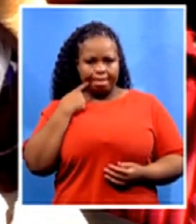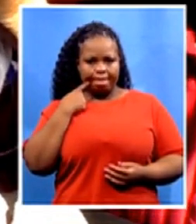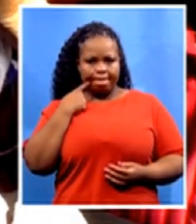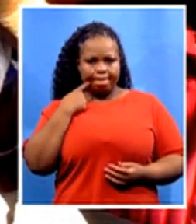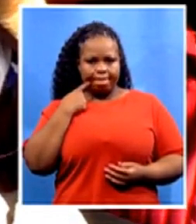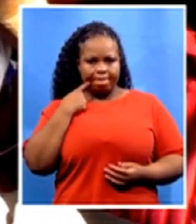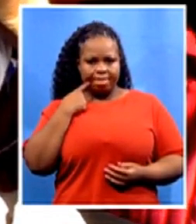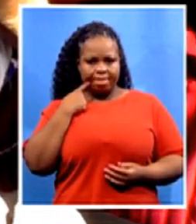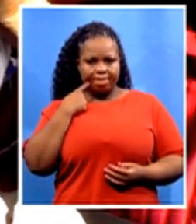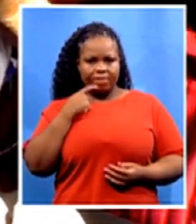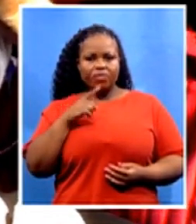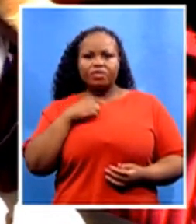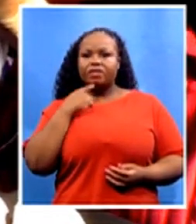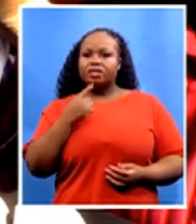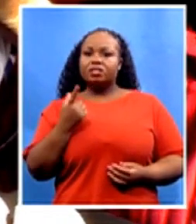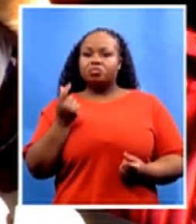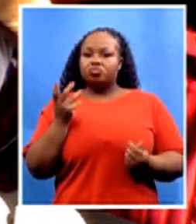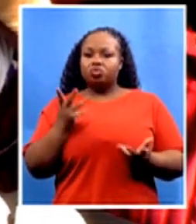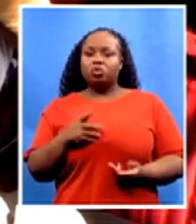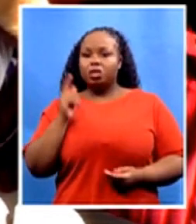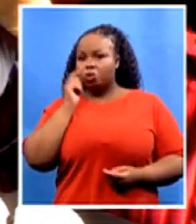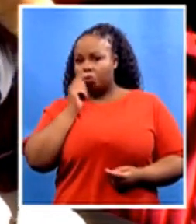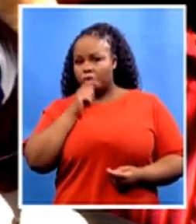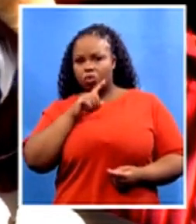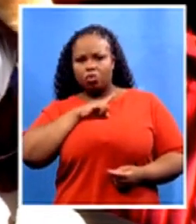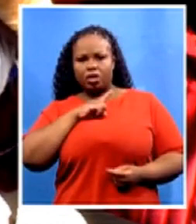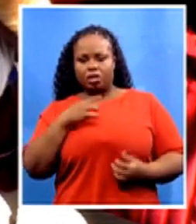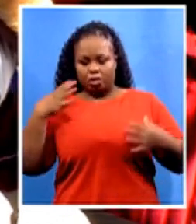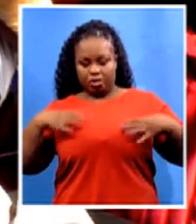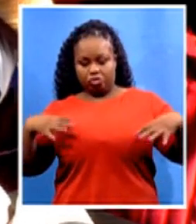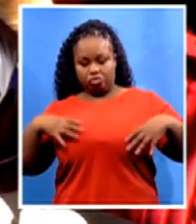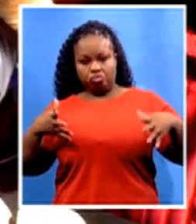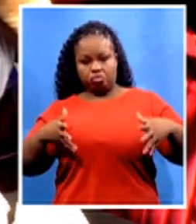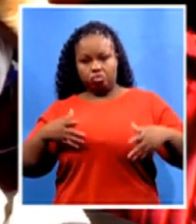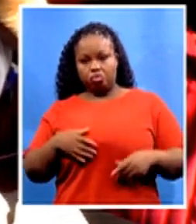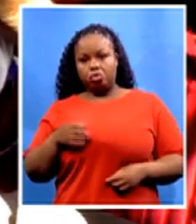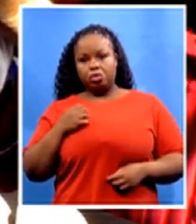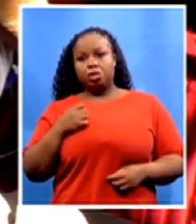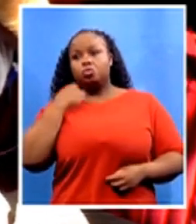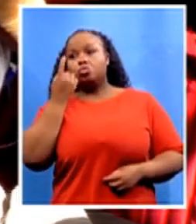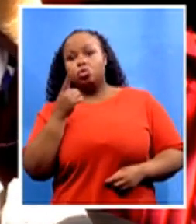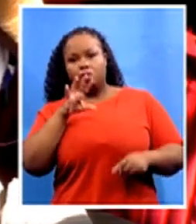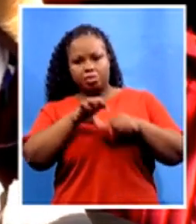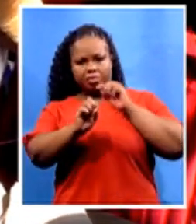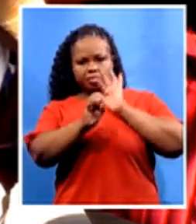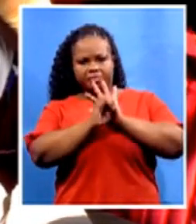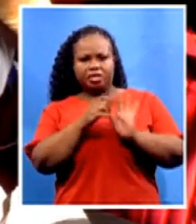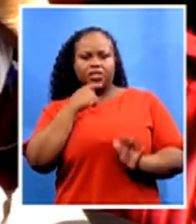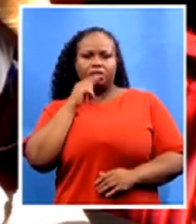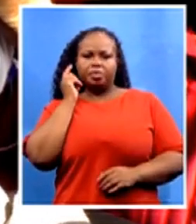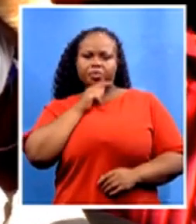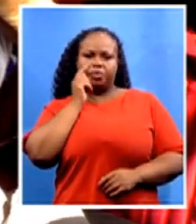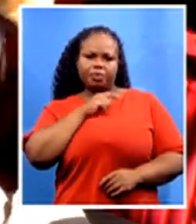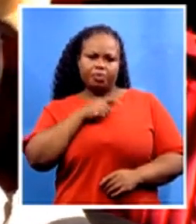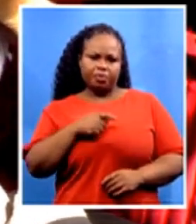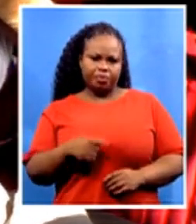manje sisabela nathi imigqoko yethu ukuthi kusasa kuyobe kuthiwa ngiyathakatha, ngithakathe bani ngani, ene isizwe esimnyama